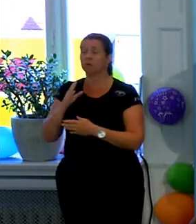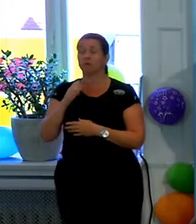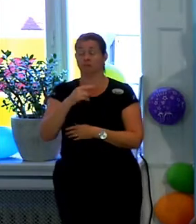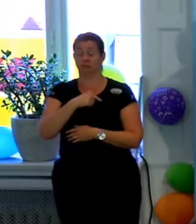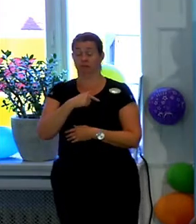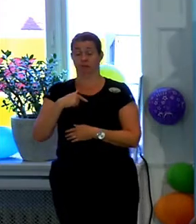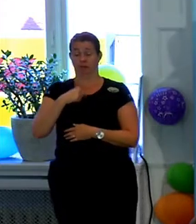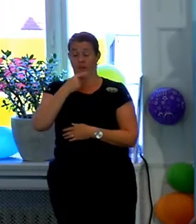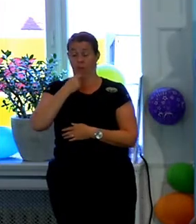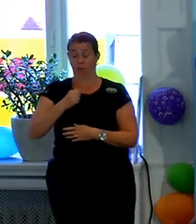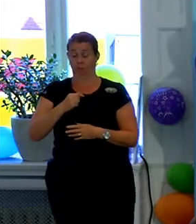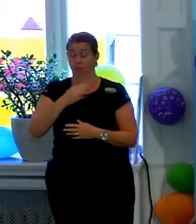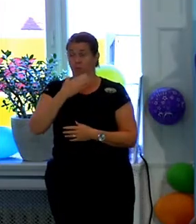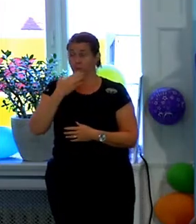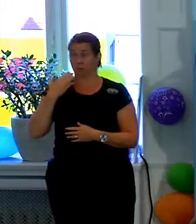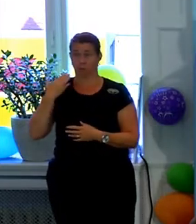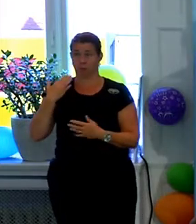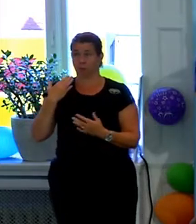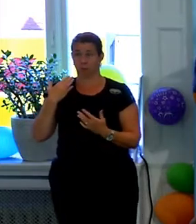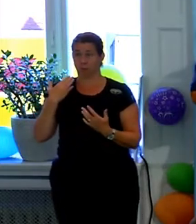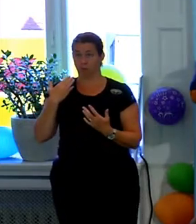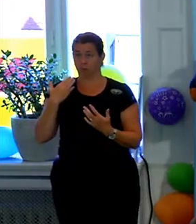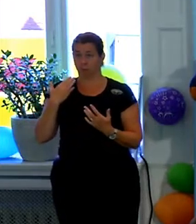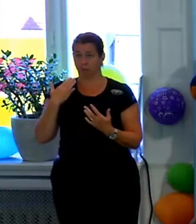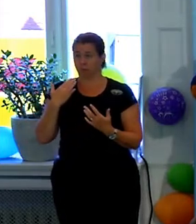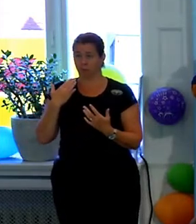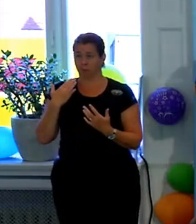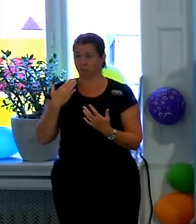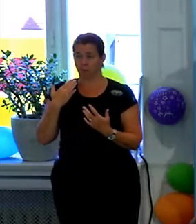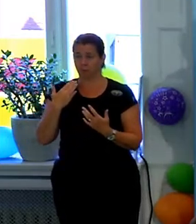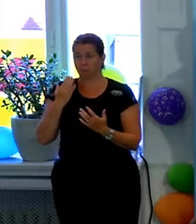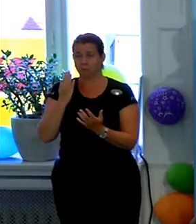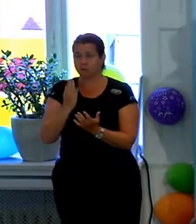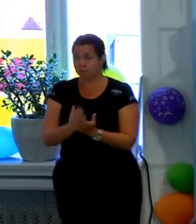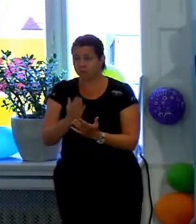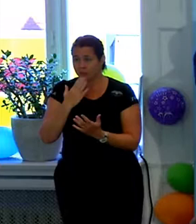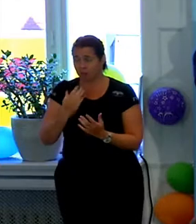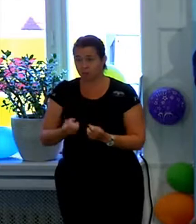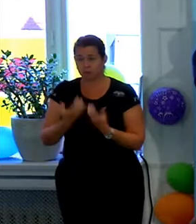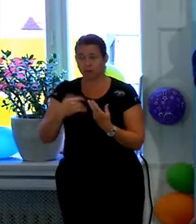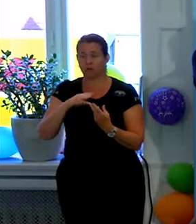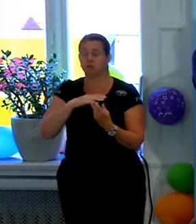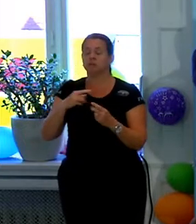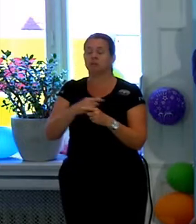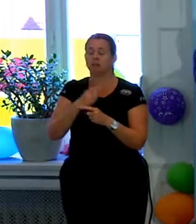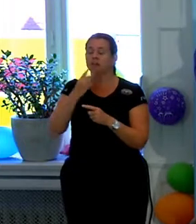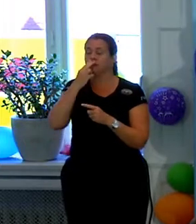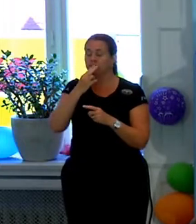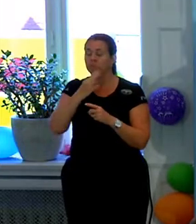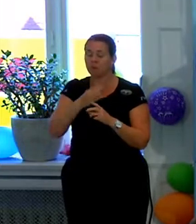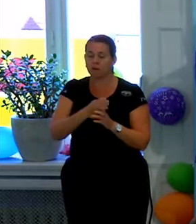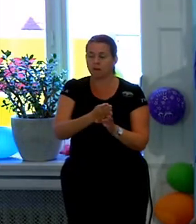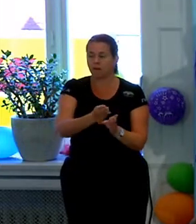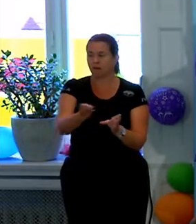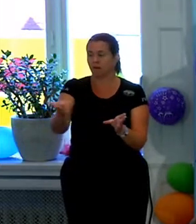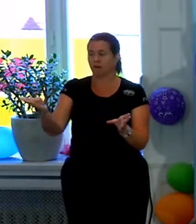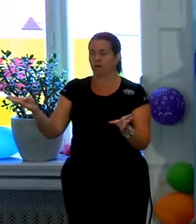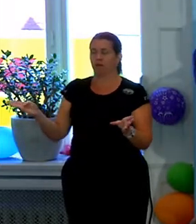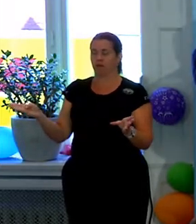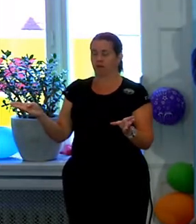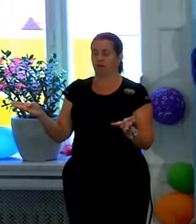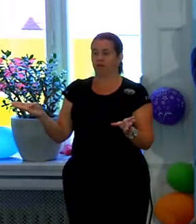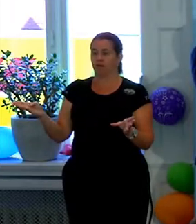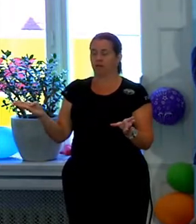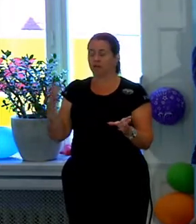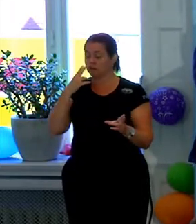vi har inte alls landat egentligen i vilken lösning vi vill ha. Däremot så vill vi titta på alla på att göra